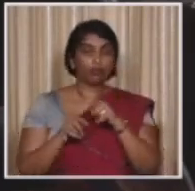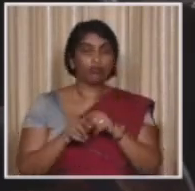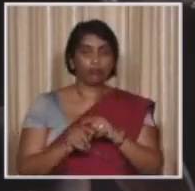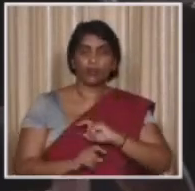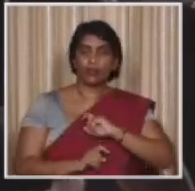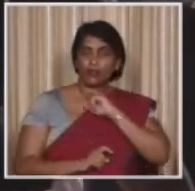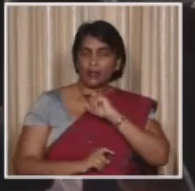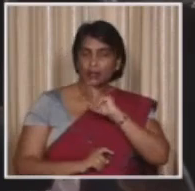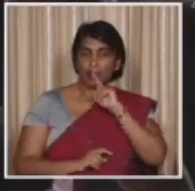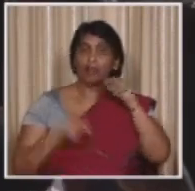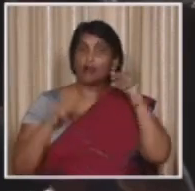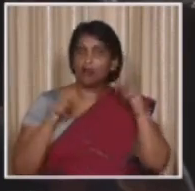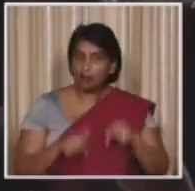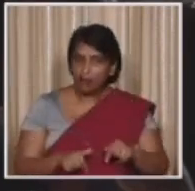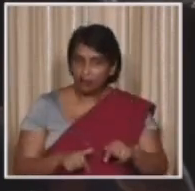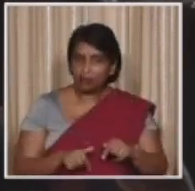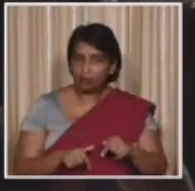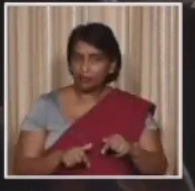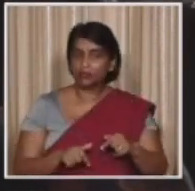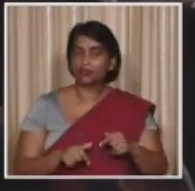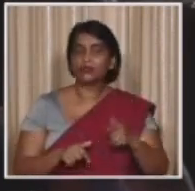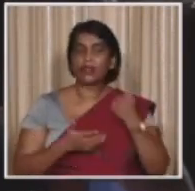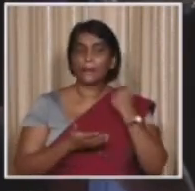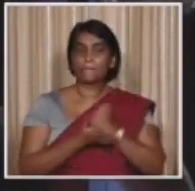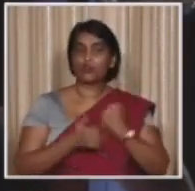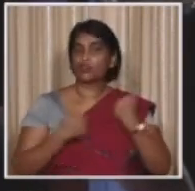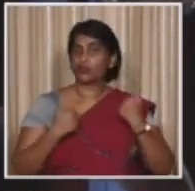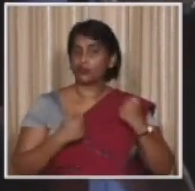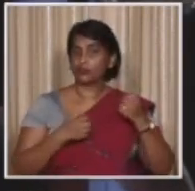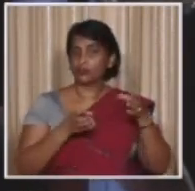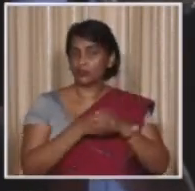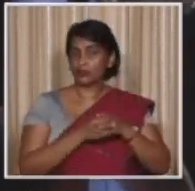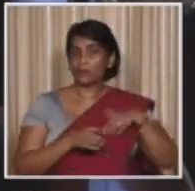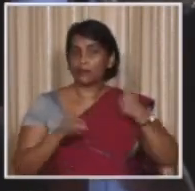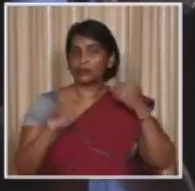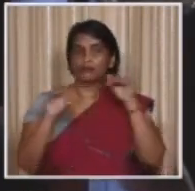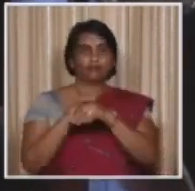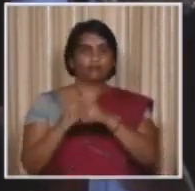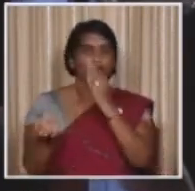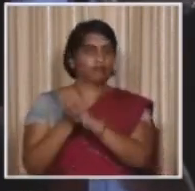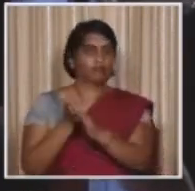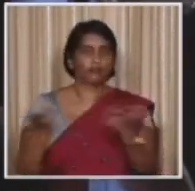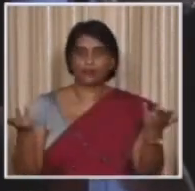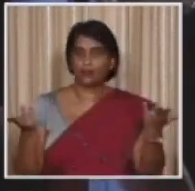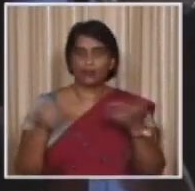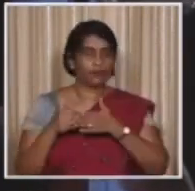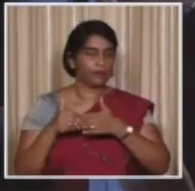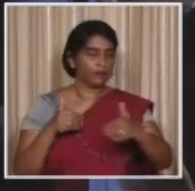හඬක් නගනකොට අදටත් අපේ මහ බැංකුව මැදිහත් වෙලා නැහැ මේ